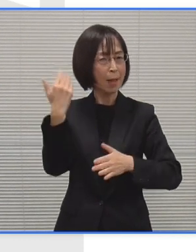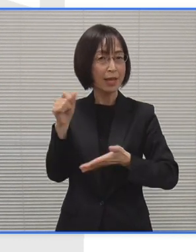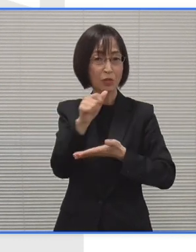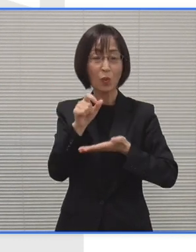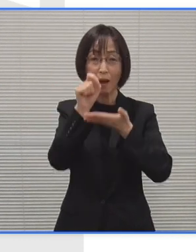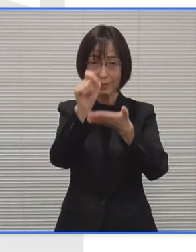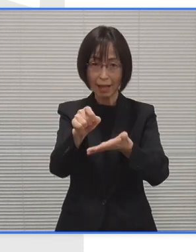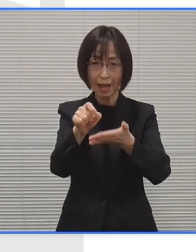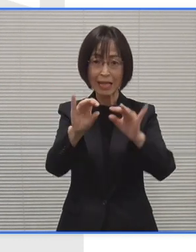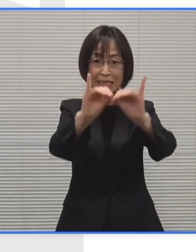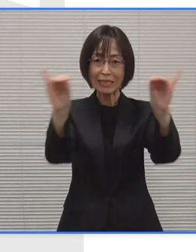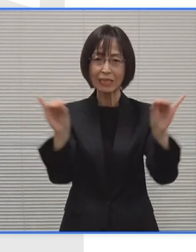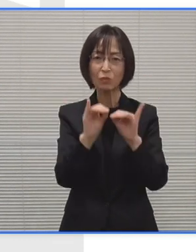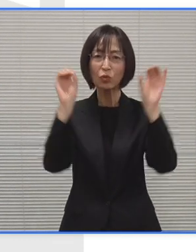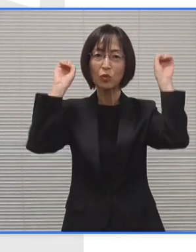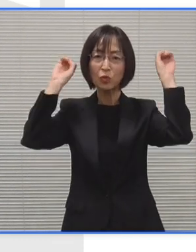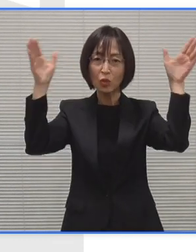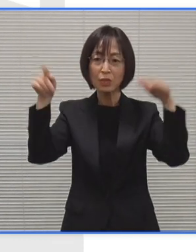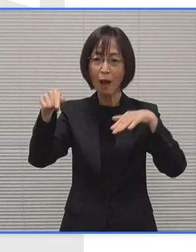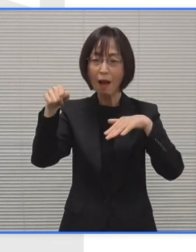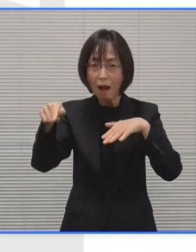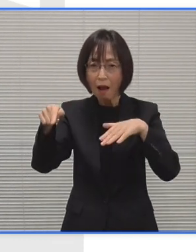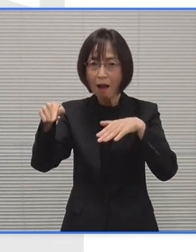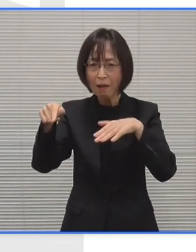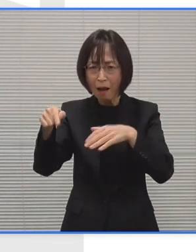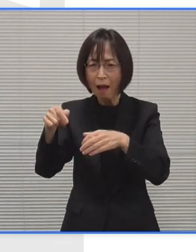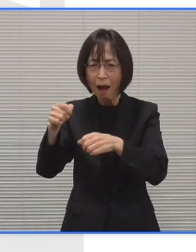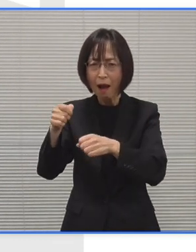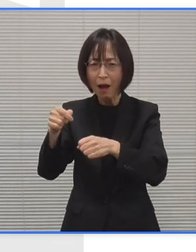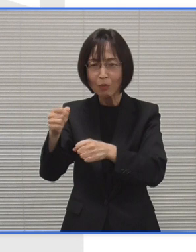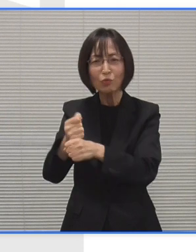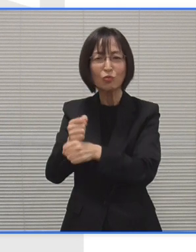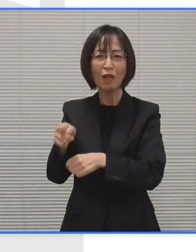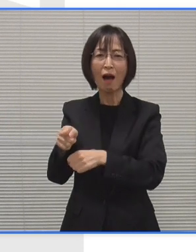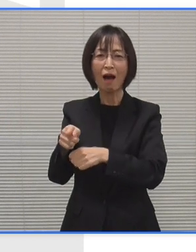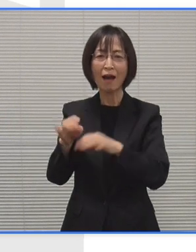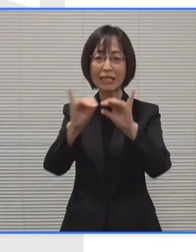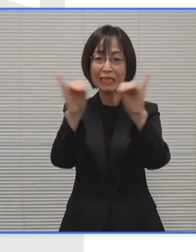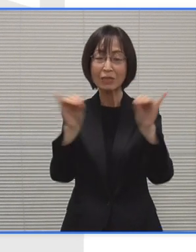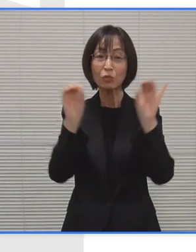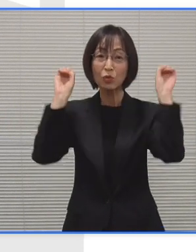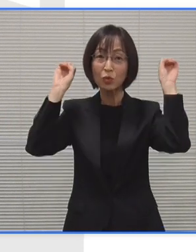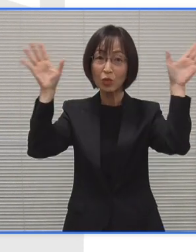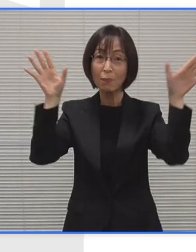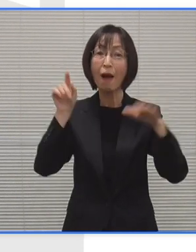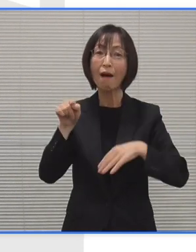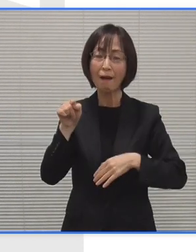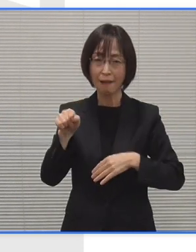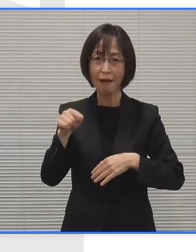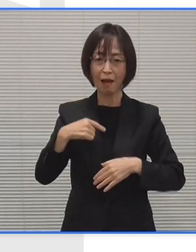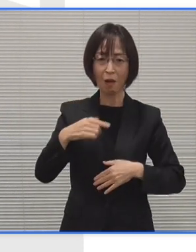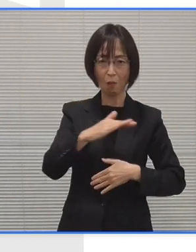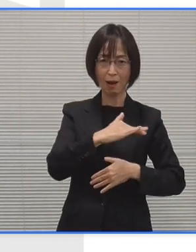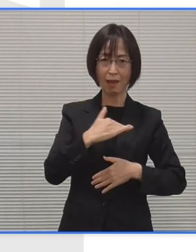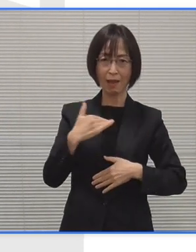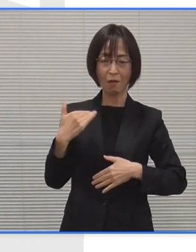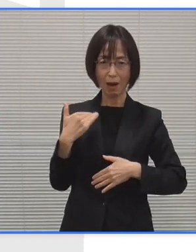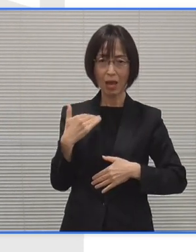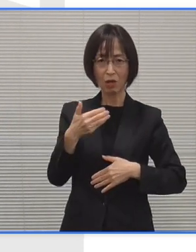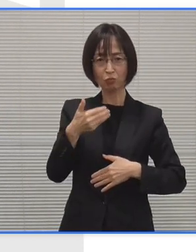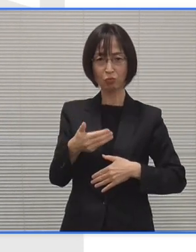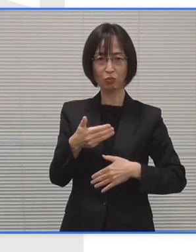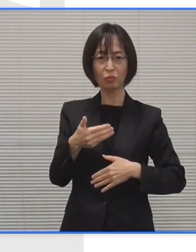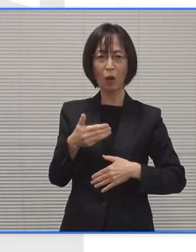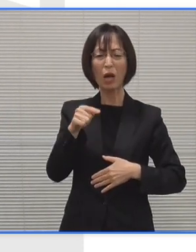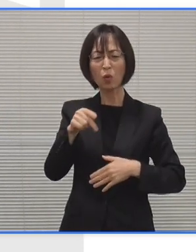ましたチーム豊島から生まれたものです。チーム豊島では我々区側もこ